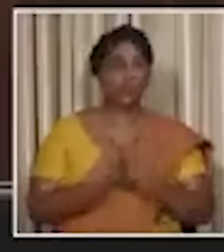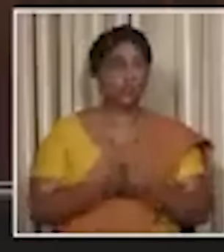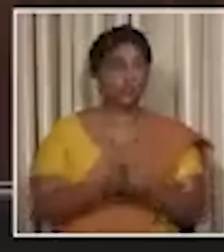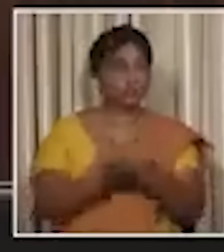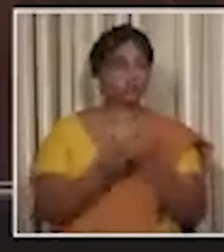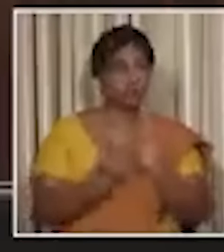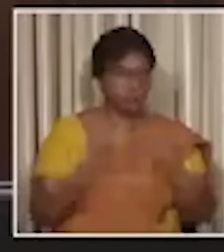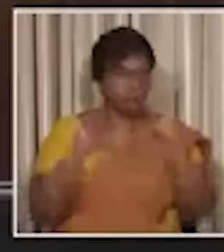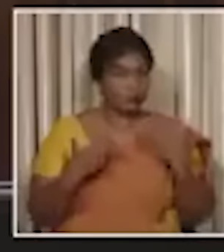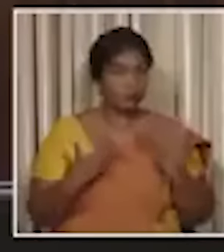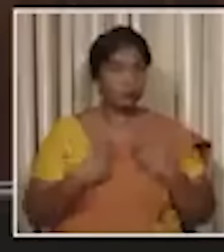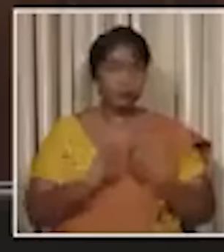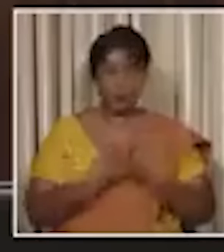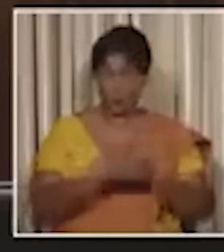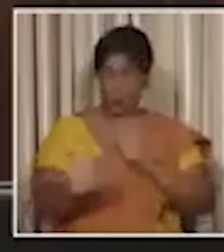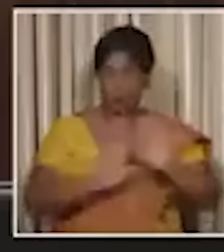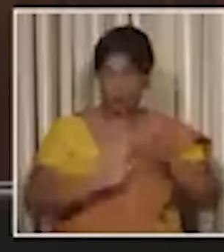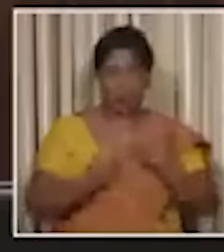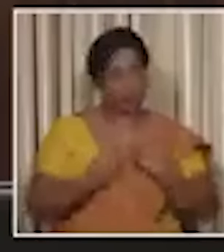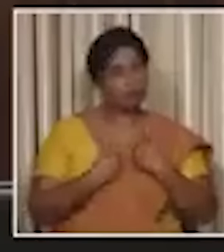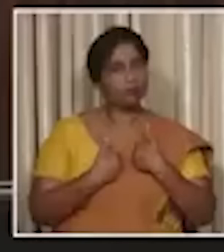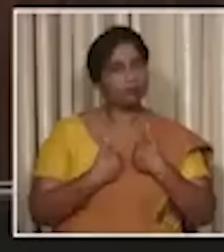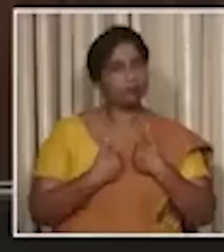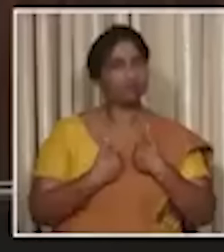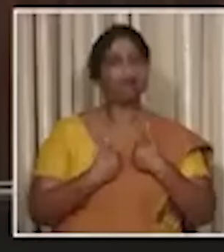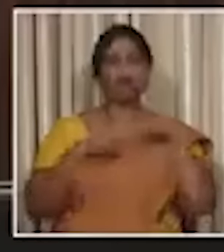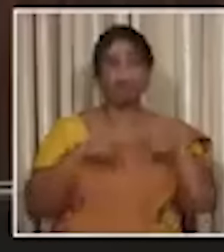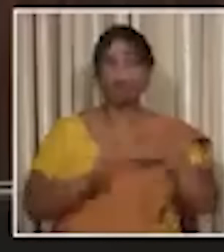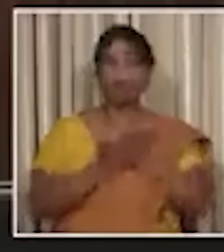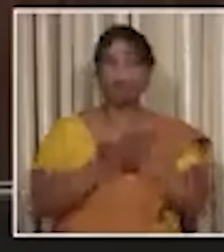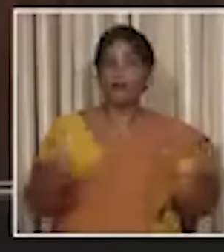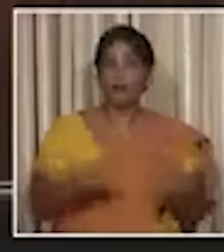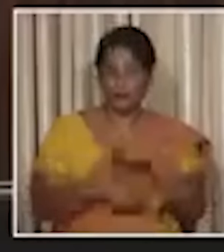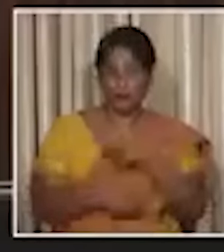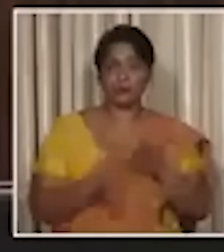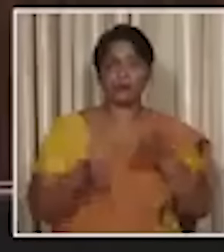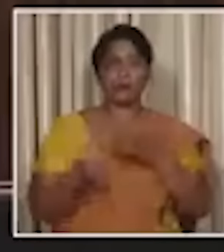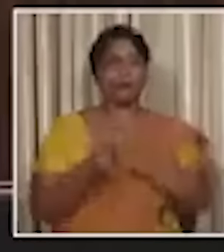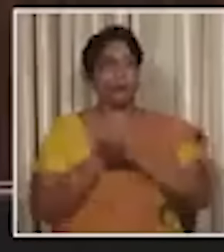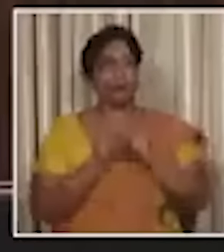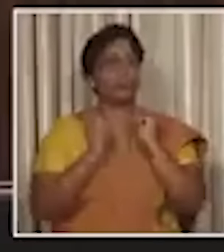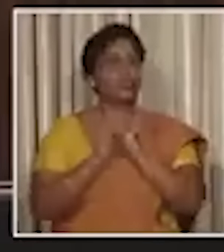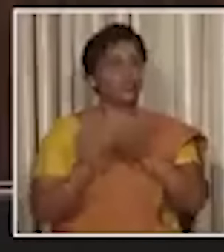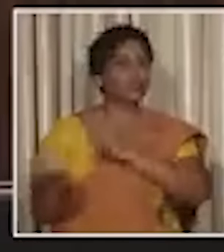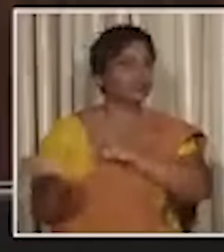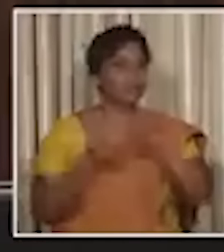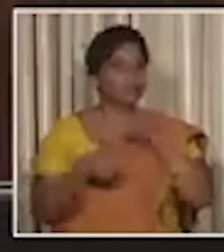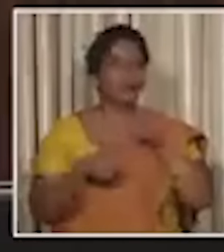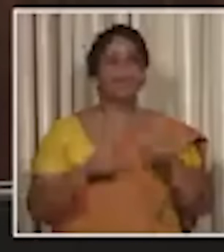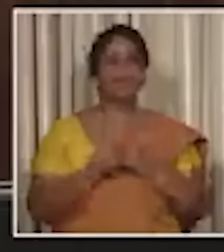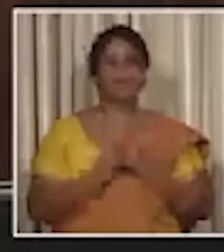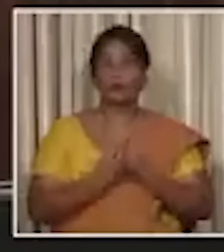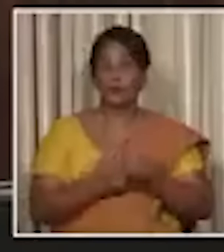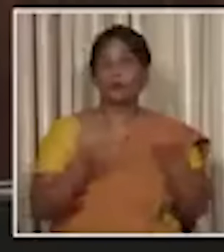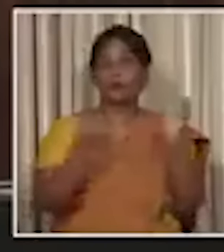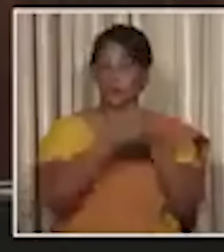තිබෙනවා. වේගවත් කළමනාකරණයක් අපි ගෙනවලා තිබෙනවා. අපේ වරායේ බහණ්ඩා සේවා සැපයීම ලබා ගන්නා